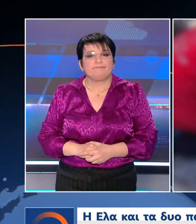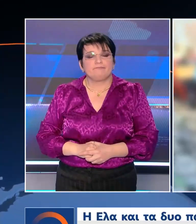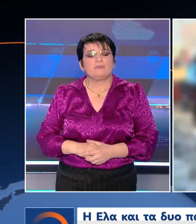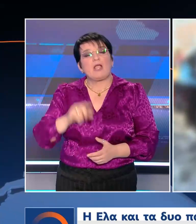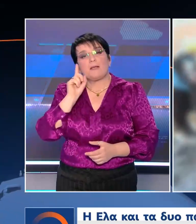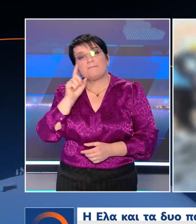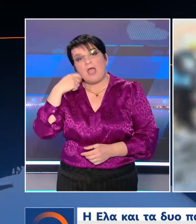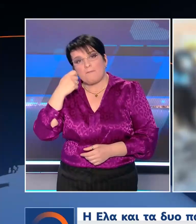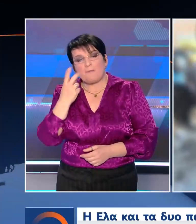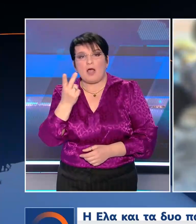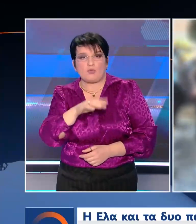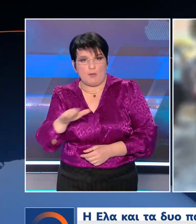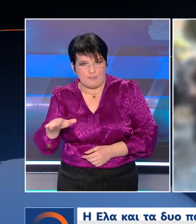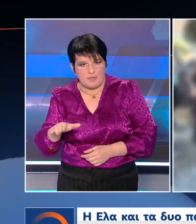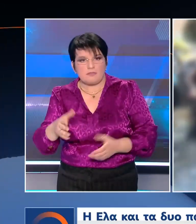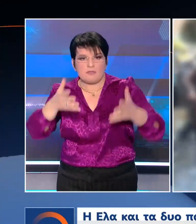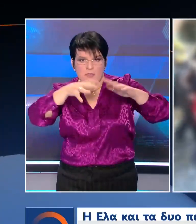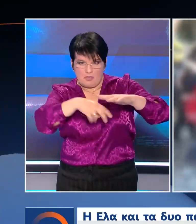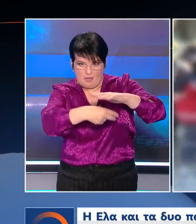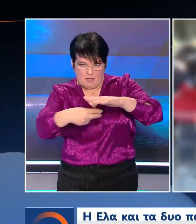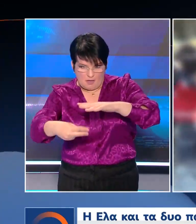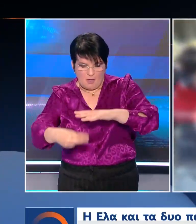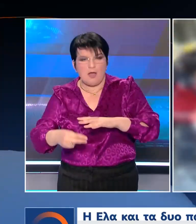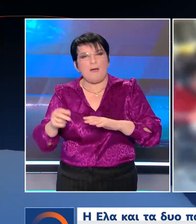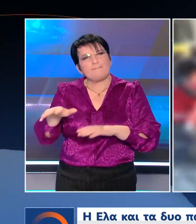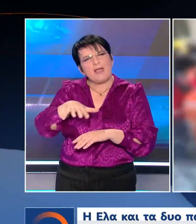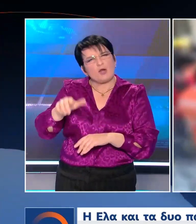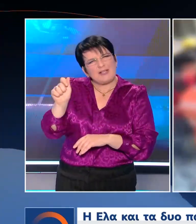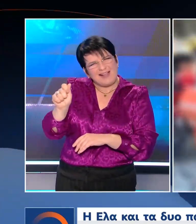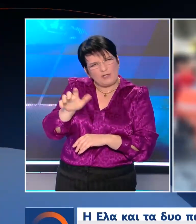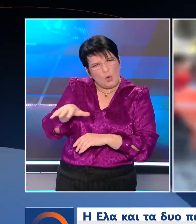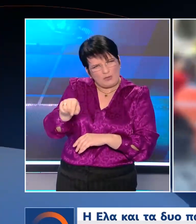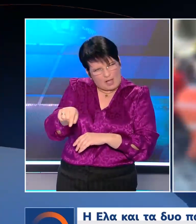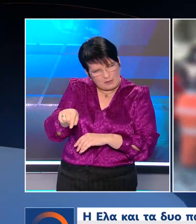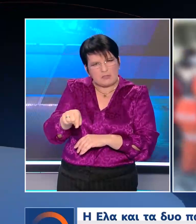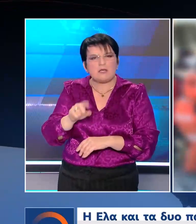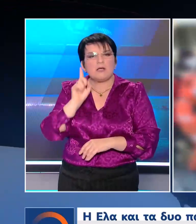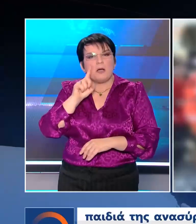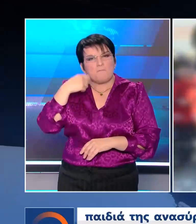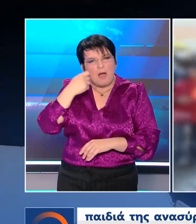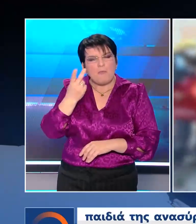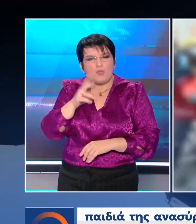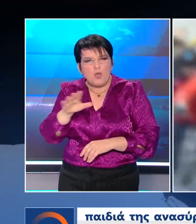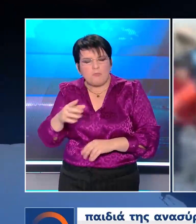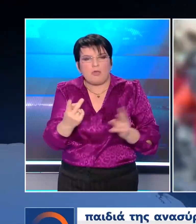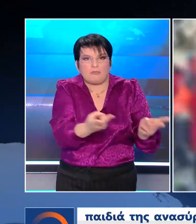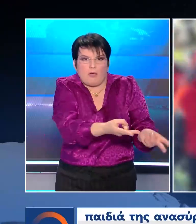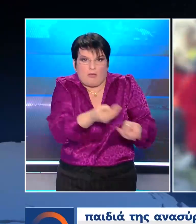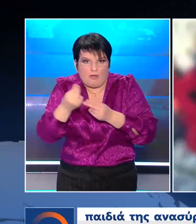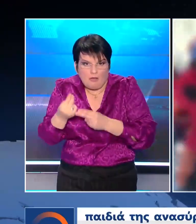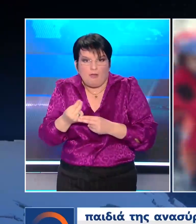Η Έλα και τα δύο παιδιά της, Μεϊσάμ και Αλή, είναι εγκλωβισμένοι στα ερείπια πολυκατοικία στην Αντιόχεια. Η νεαρή μητέρα και τα παιδιά της ανασύρονται